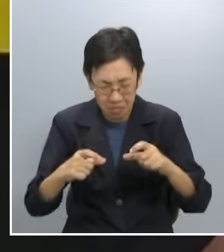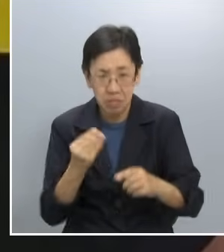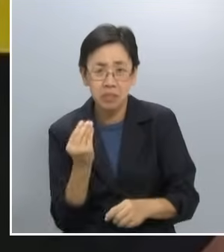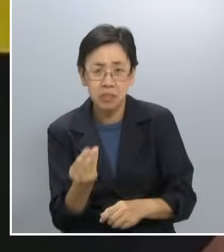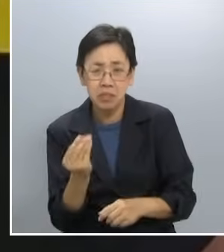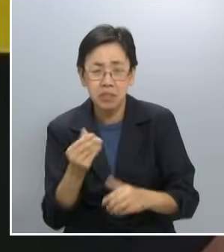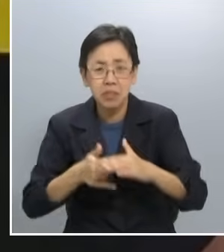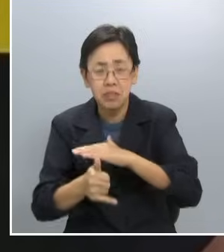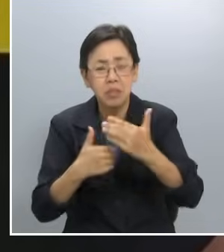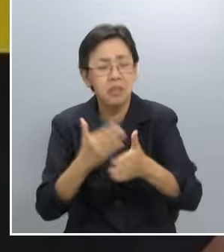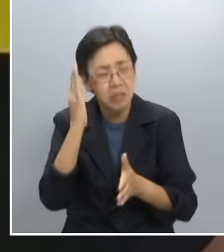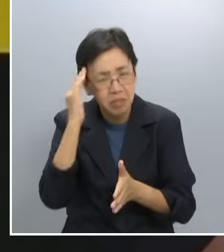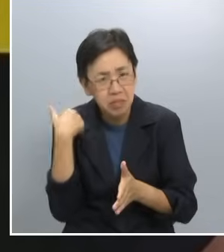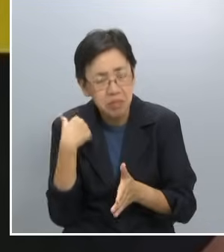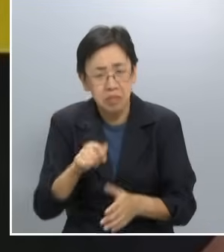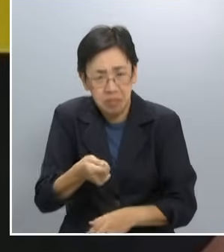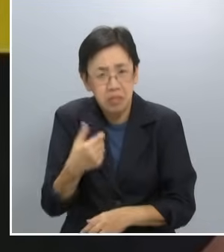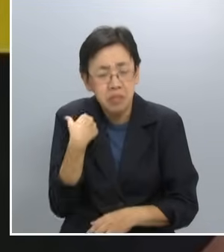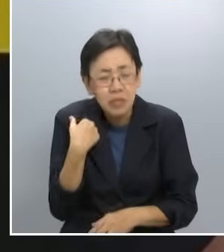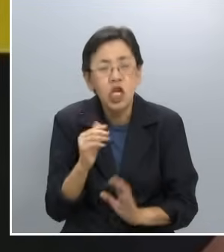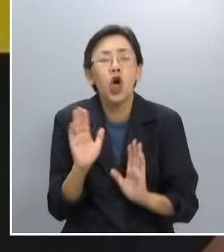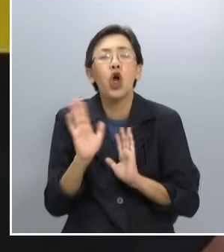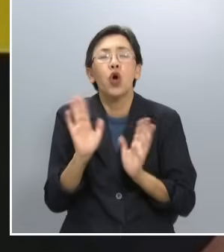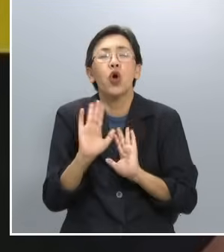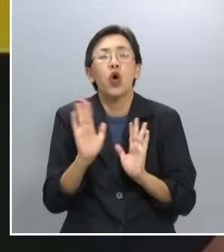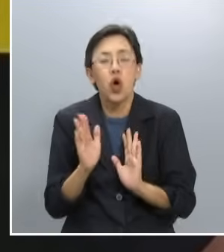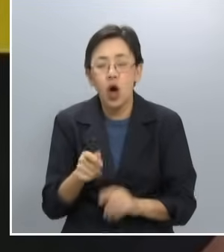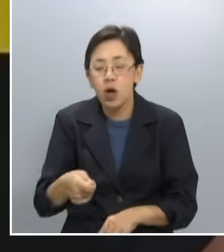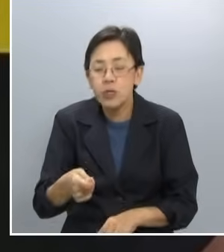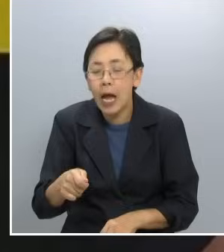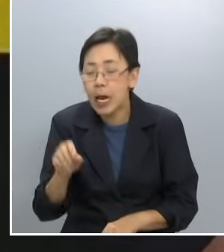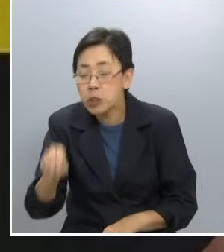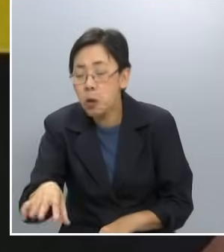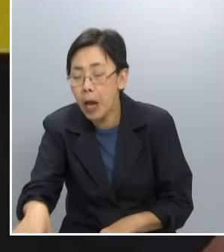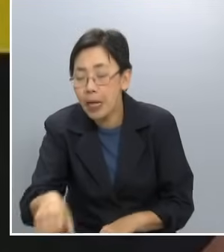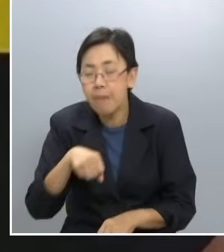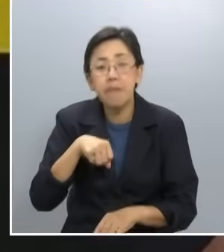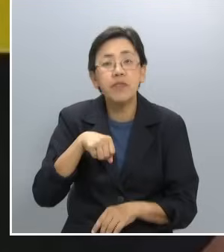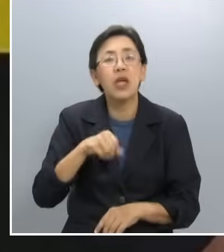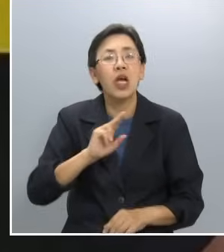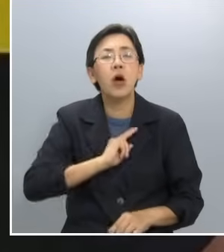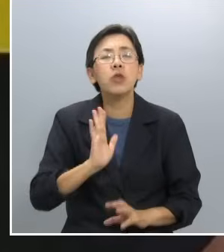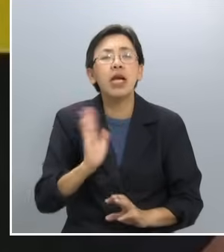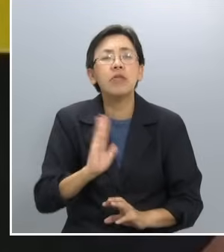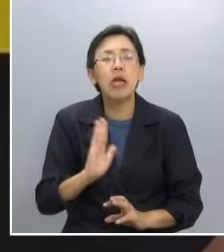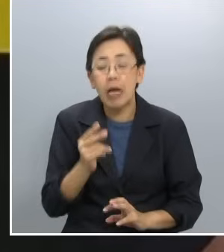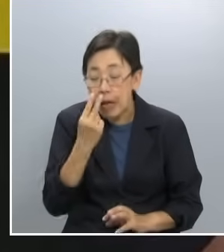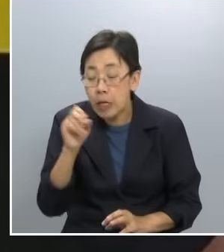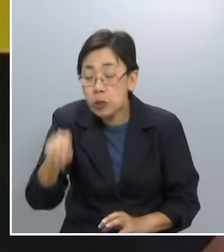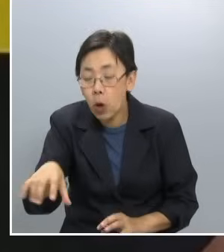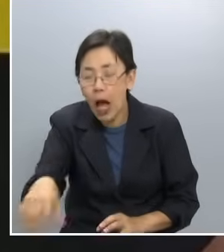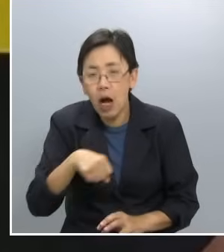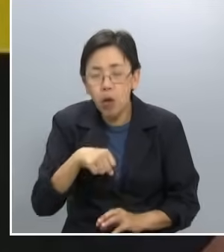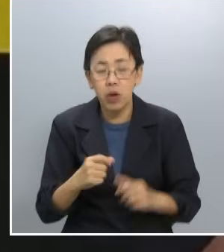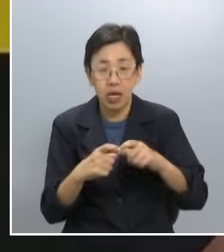มีกุญแจด้วยเธอบอกต่ออีกอ๋อเก็บได้อ้าไม่ใช่ของตัวเองไม่ใช่ของตัวเองคีย์การ์ดกับ